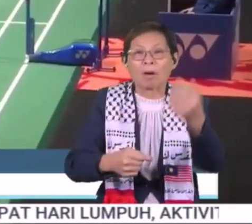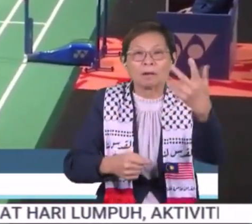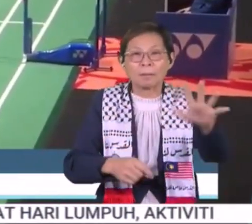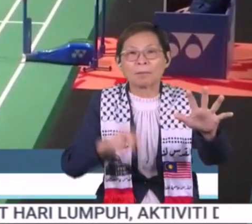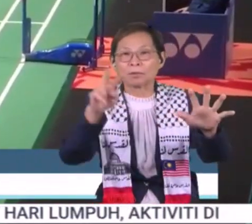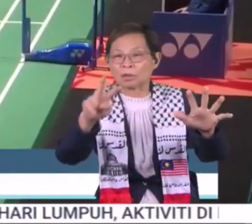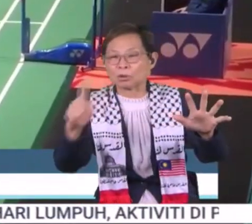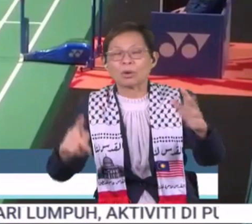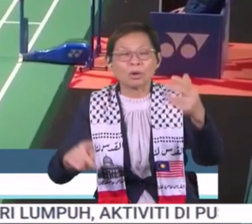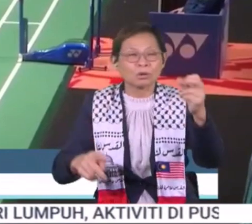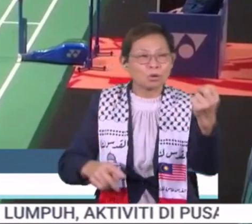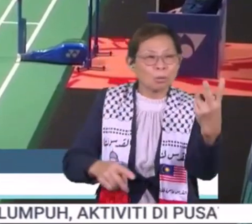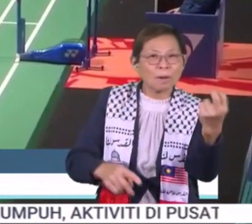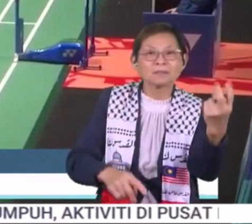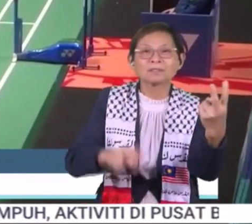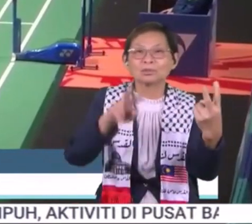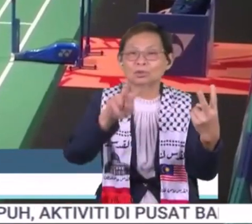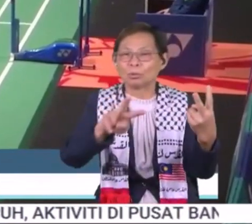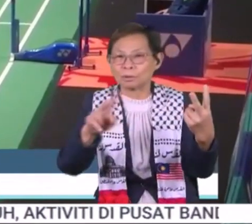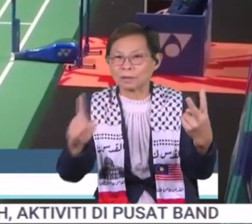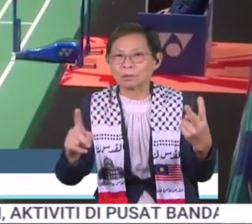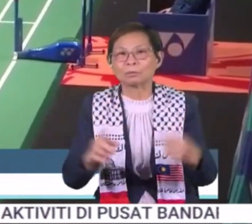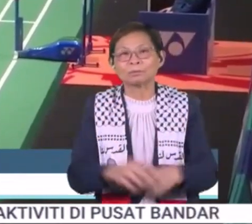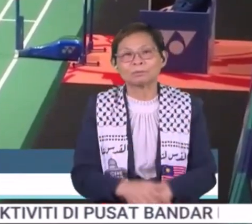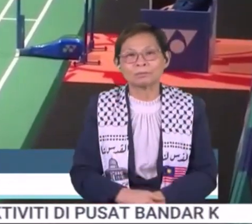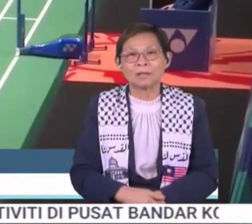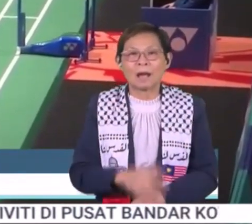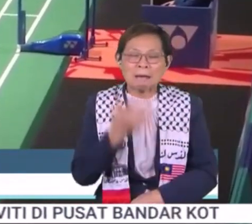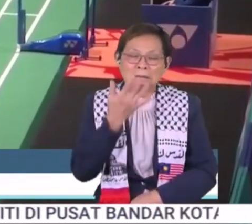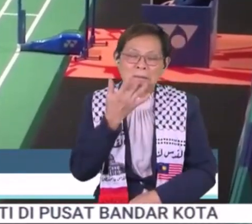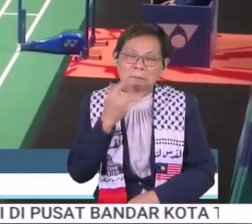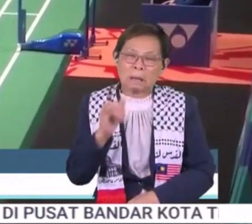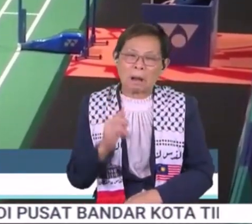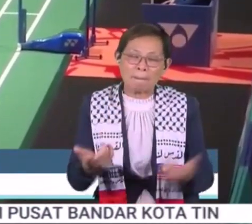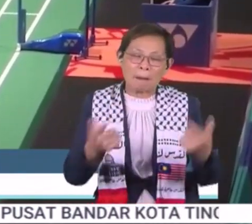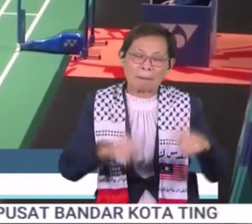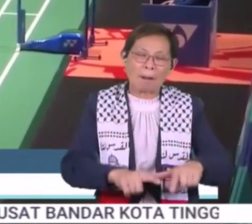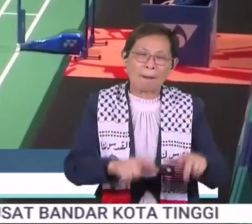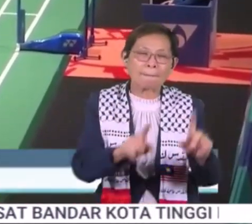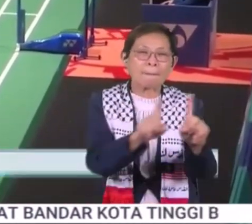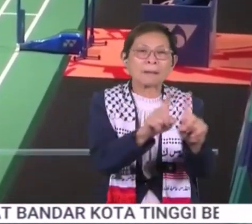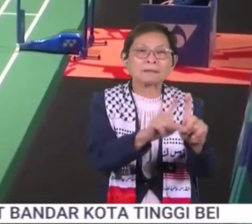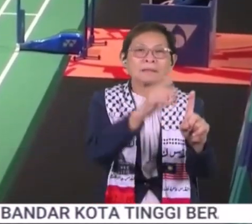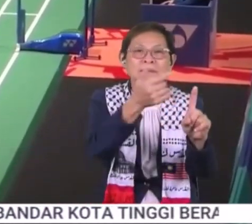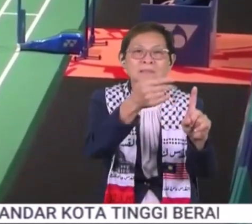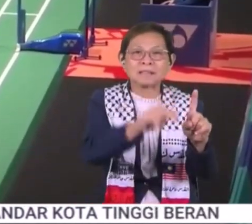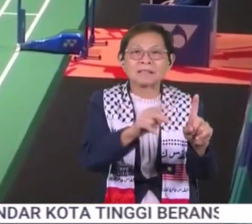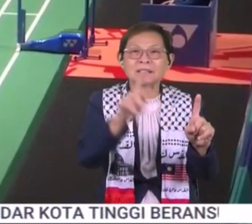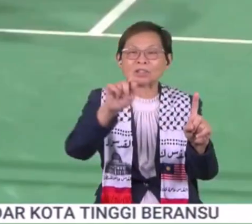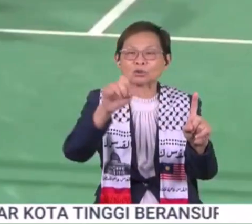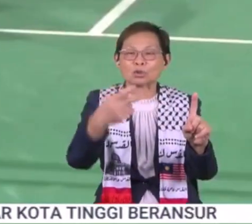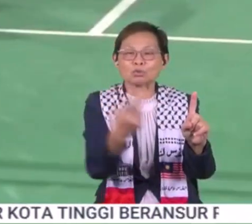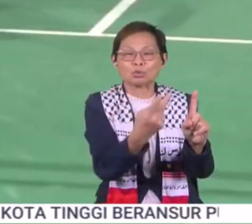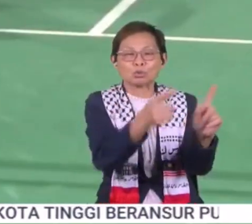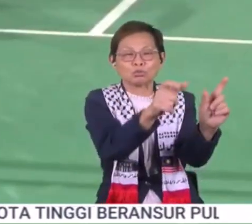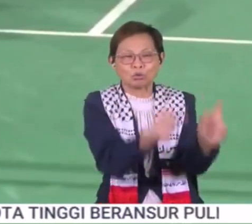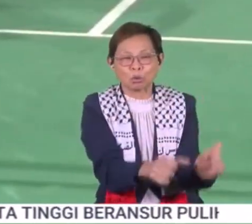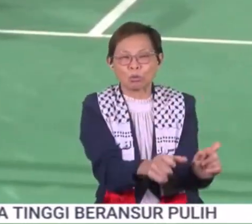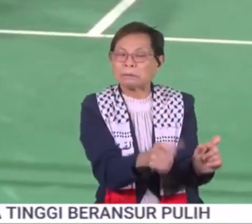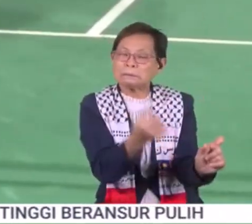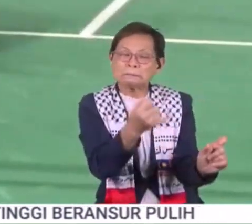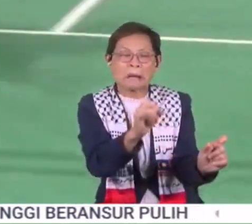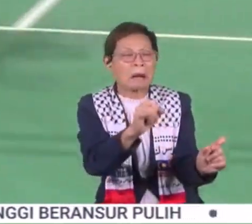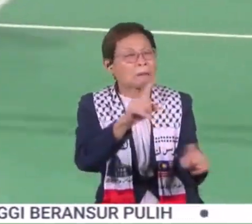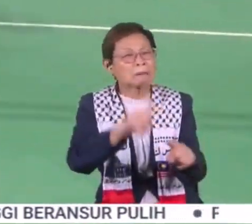Sets 1521 1221 nasib malang turut menimpa pasangan chintang J toh eway mereka gagal